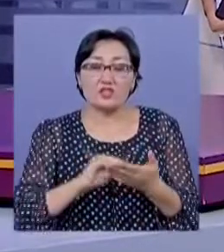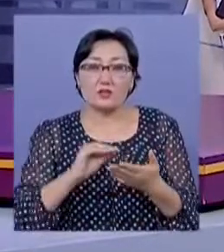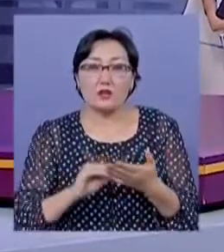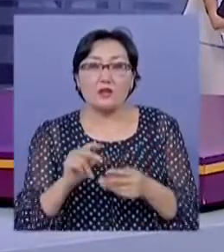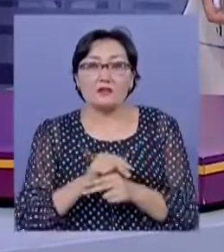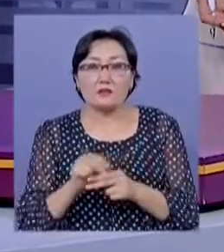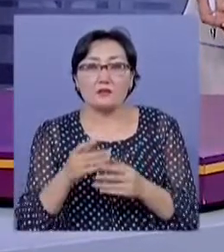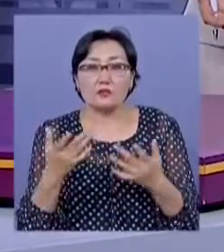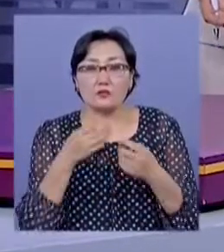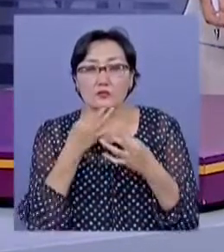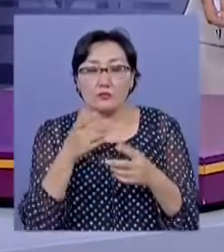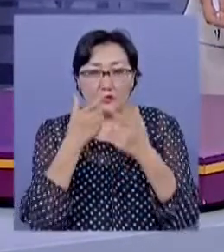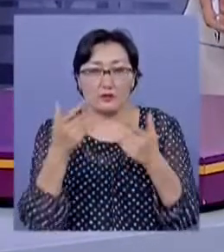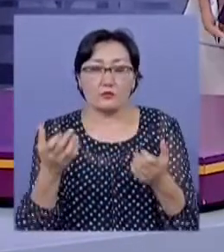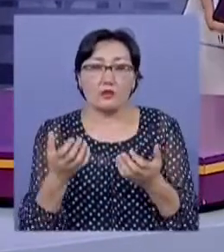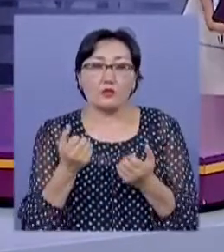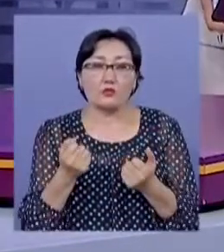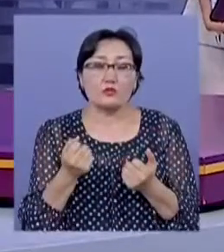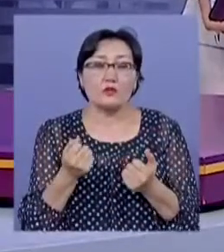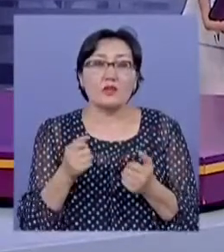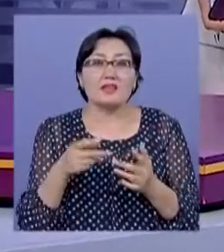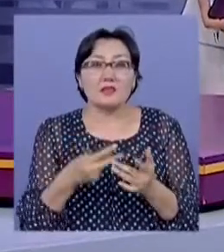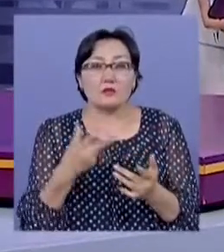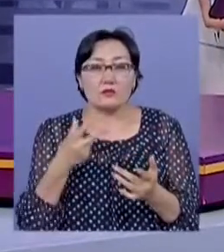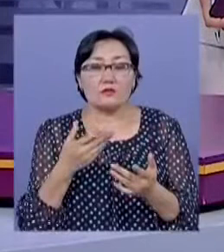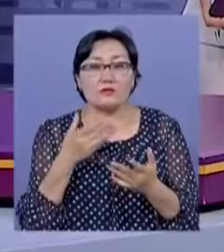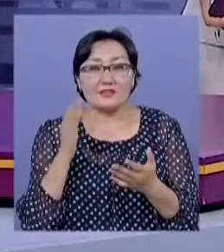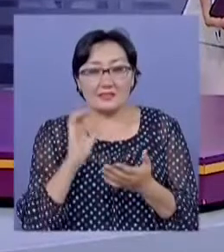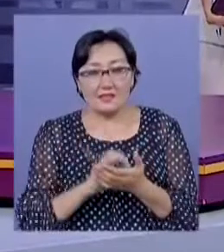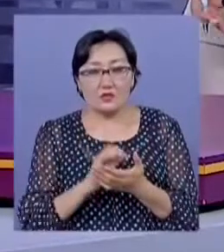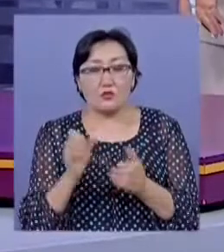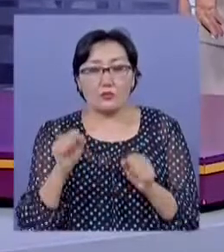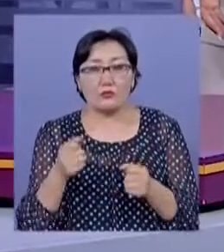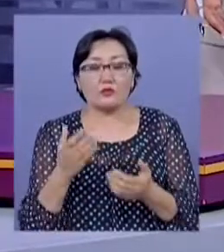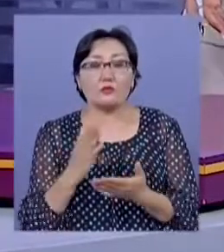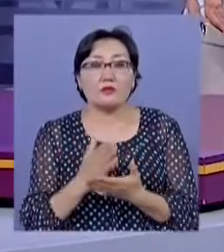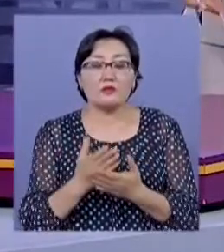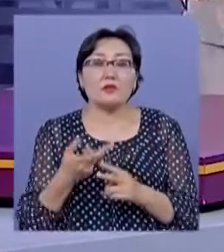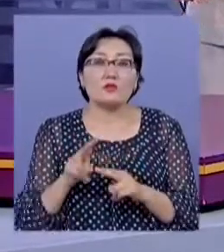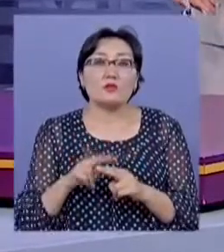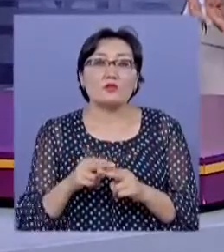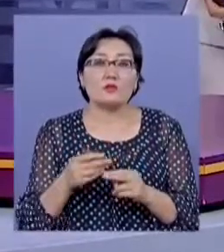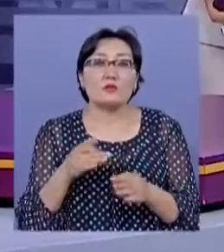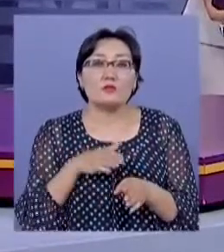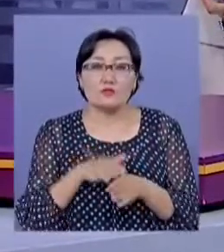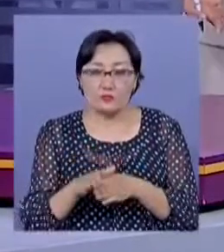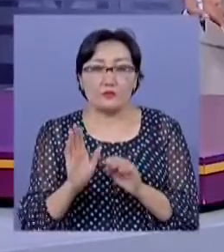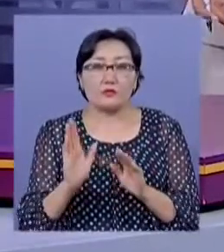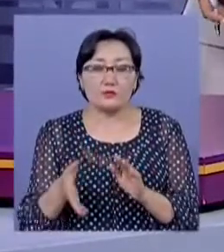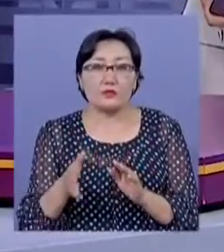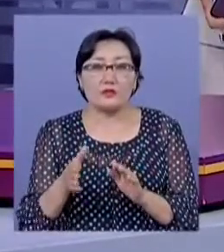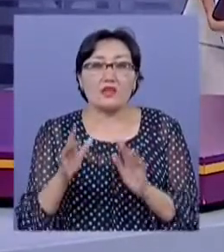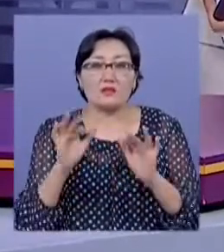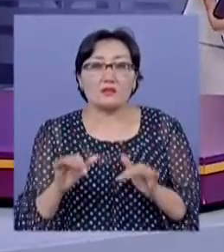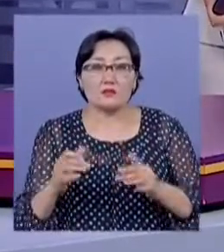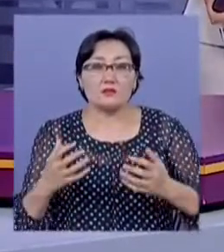жайлы қандай да бір ақпарды алу, тіпті талдамалармен танысу мүмкіндігіне ие. Ал шын мәнінде бұл жүзеге аса ма? Электрондық